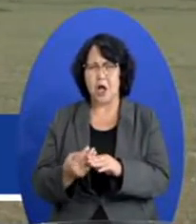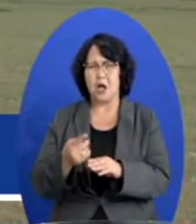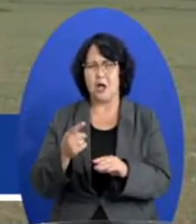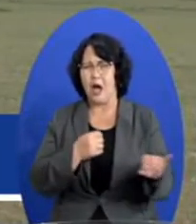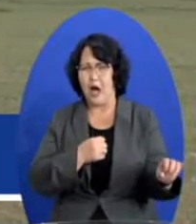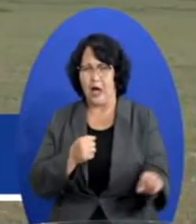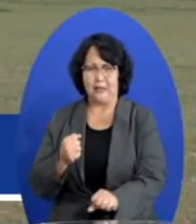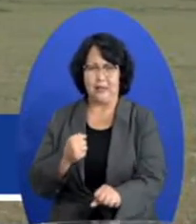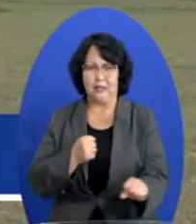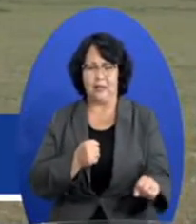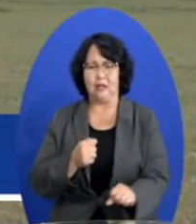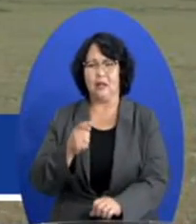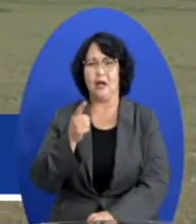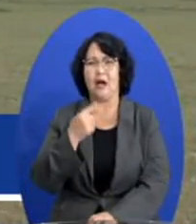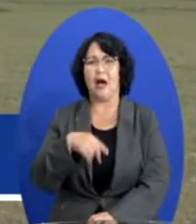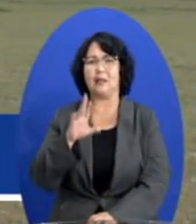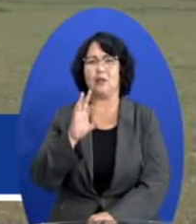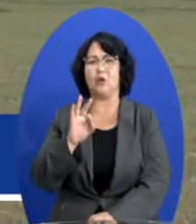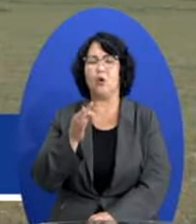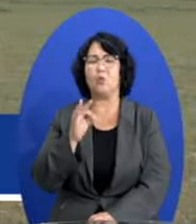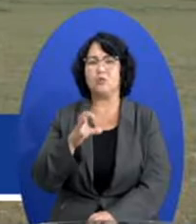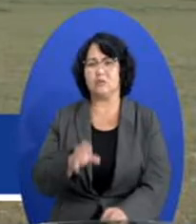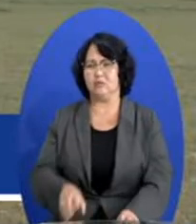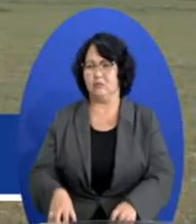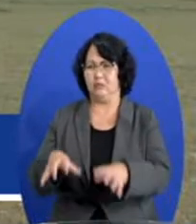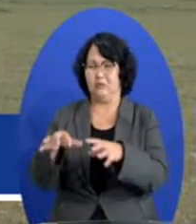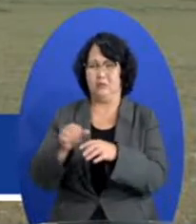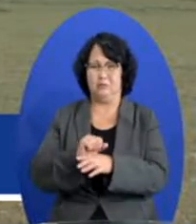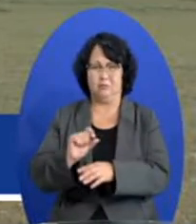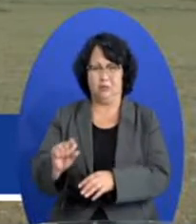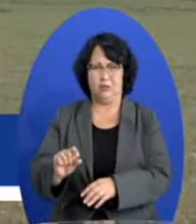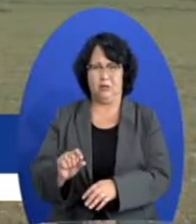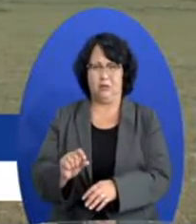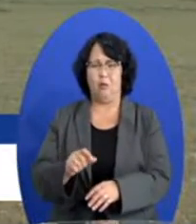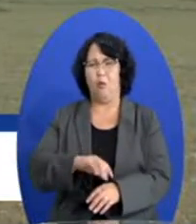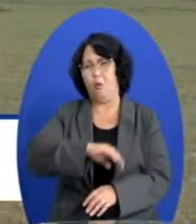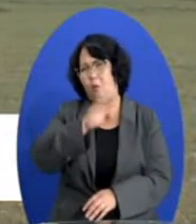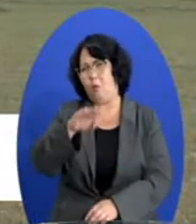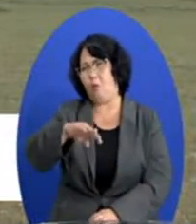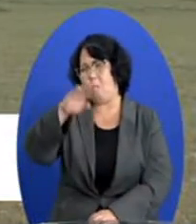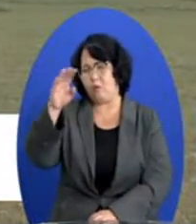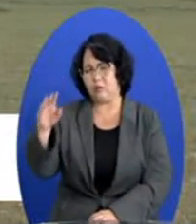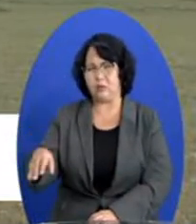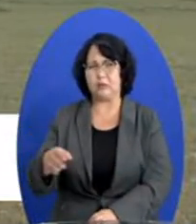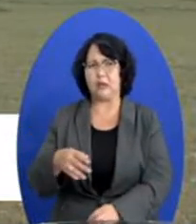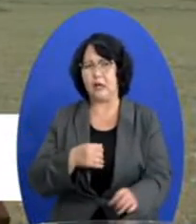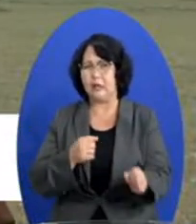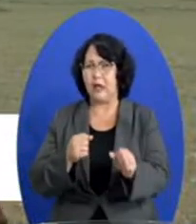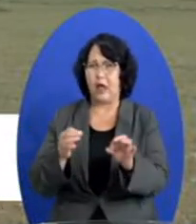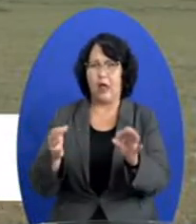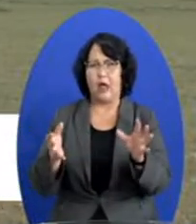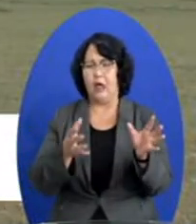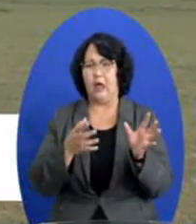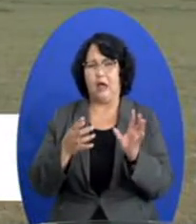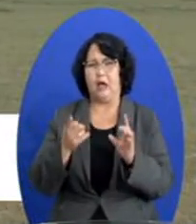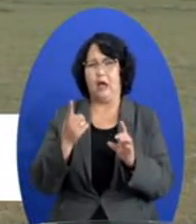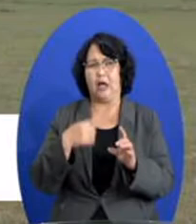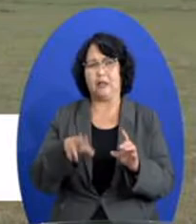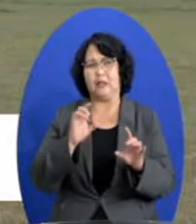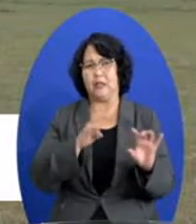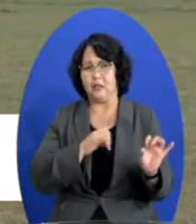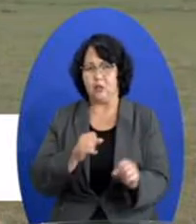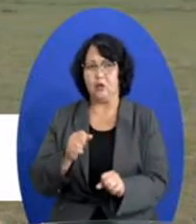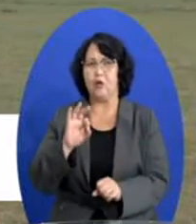гарсан байна. За нөгөө хадлаа авдаг уулархан газраараа хүртэл өвс сэрэг хадлан авахад хүндрэлтэй байна. Ер нь бол хадлантай газруудаас